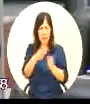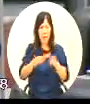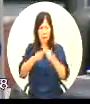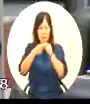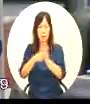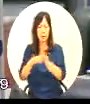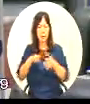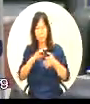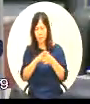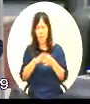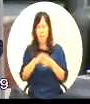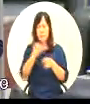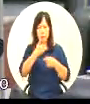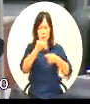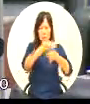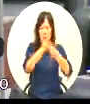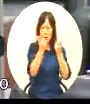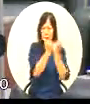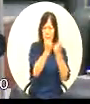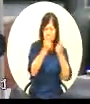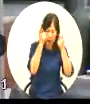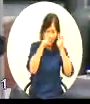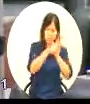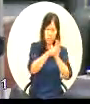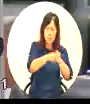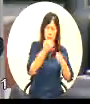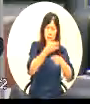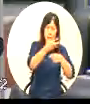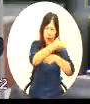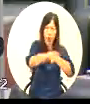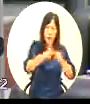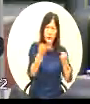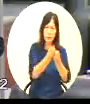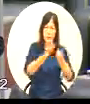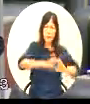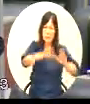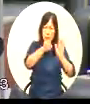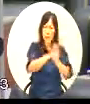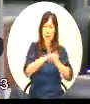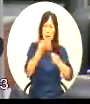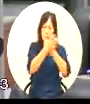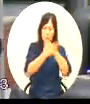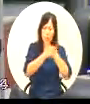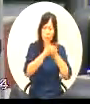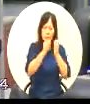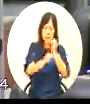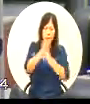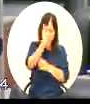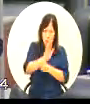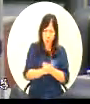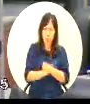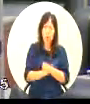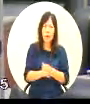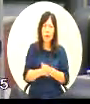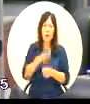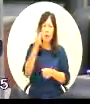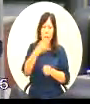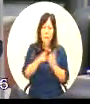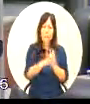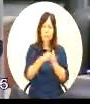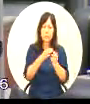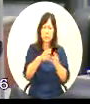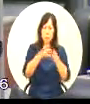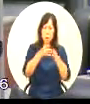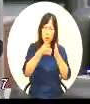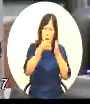本席很关心我们北高雄的海岸线的发展，不管是我们海岸线的保护、生态保护，那还有就是我们到底